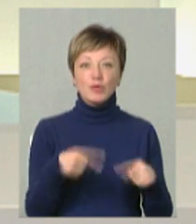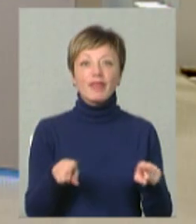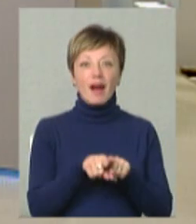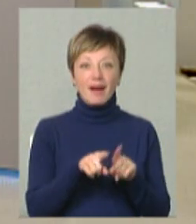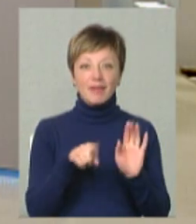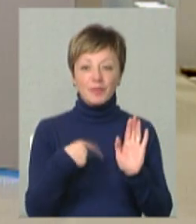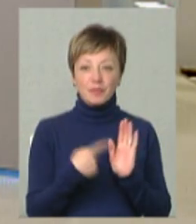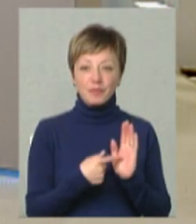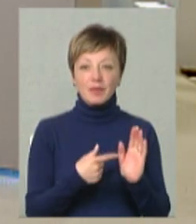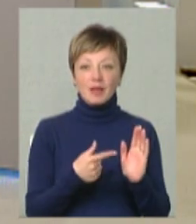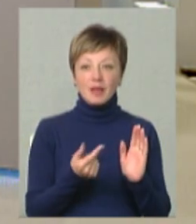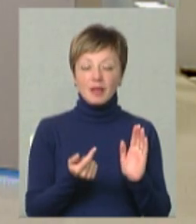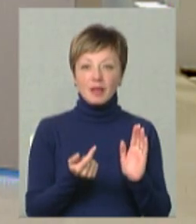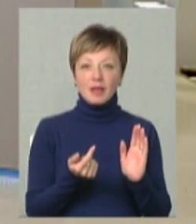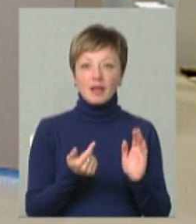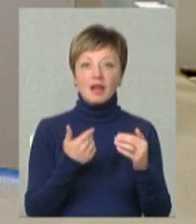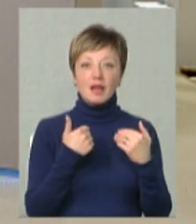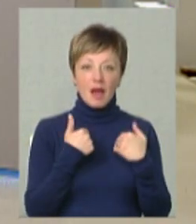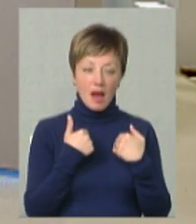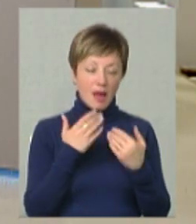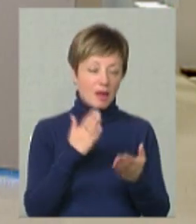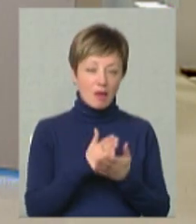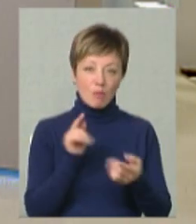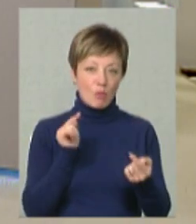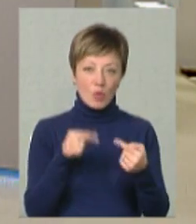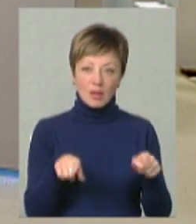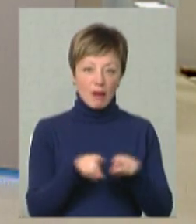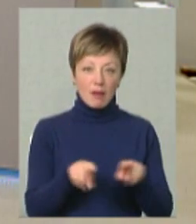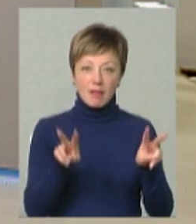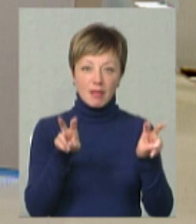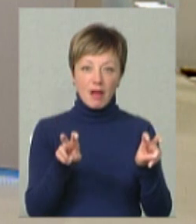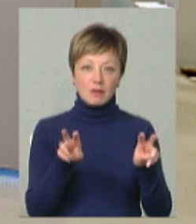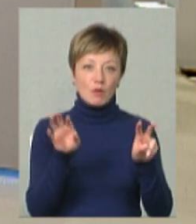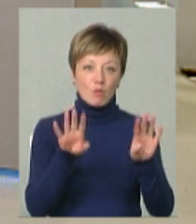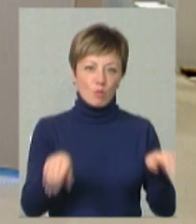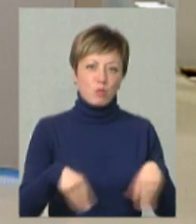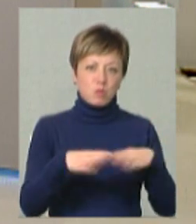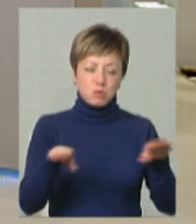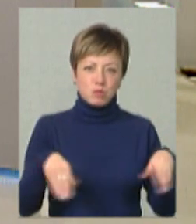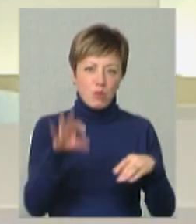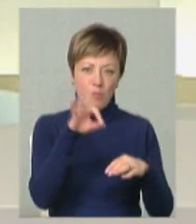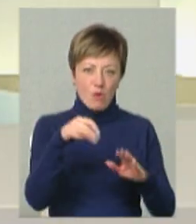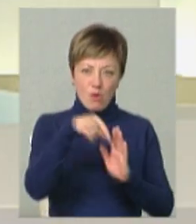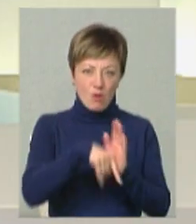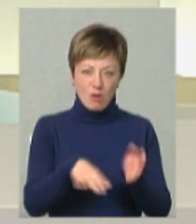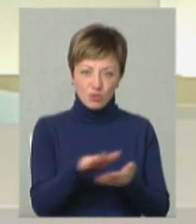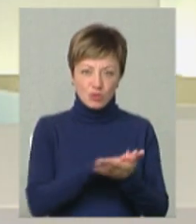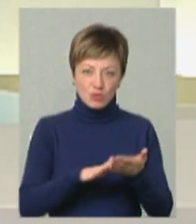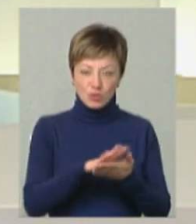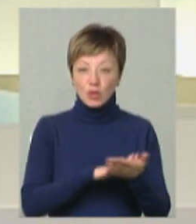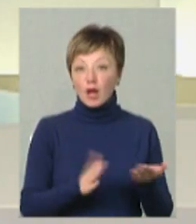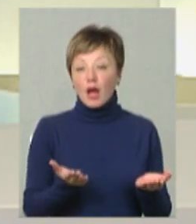як міський голова, теж є противником ось таких назв ні про що. Але хочу